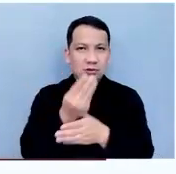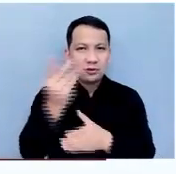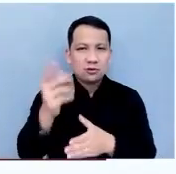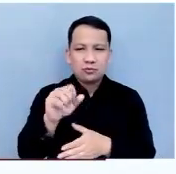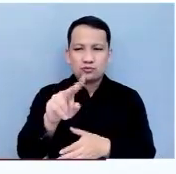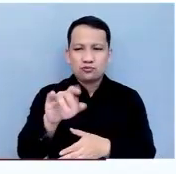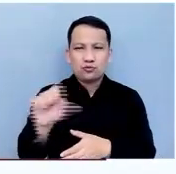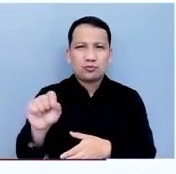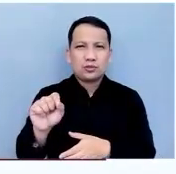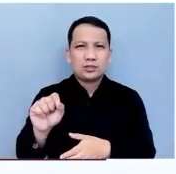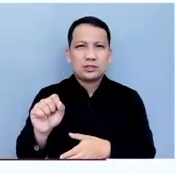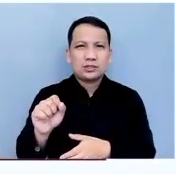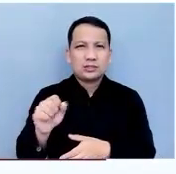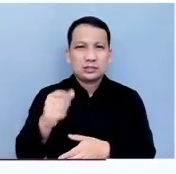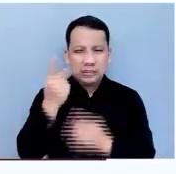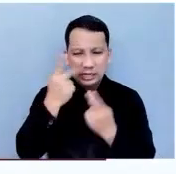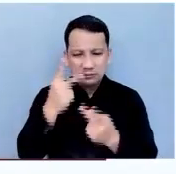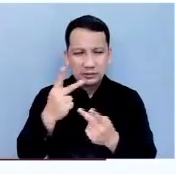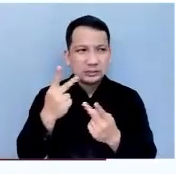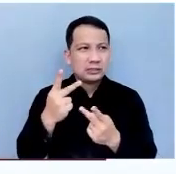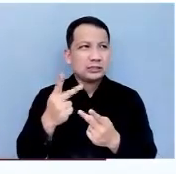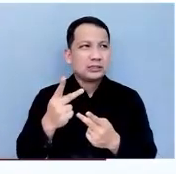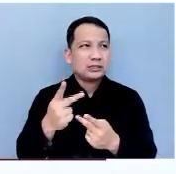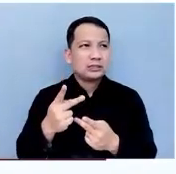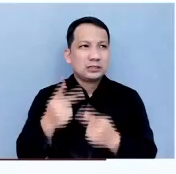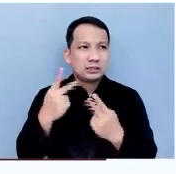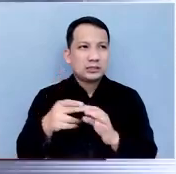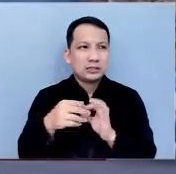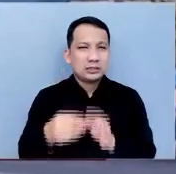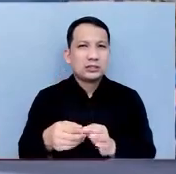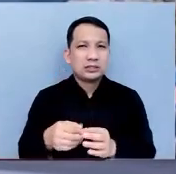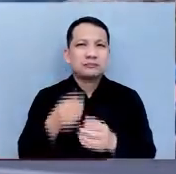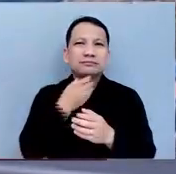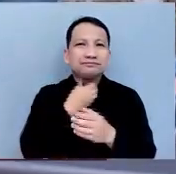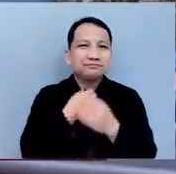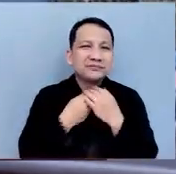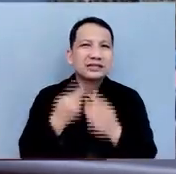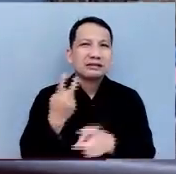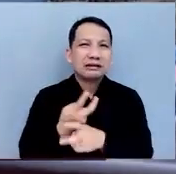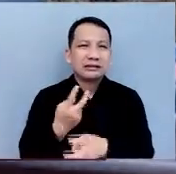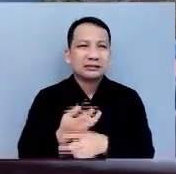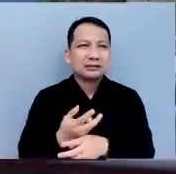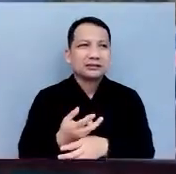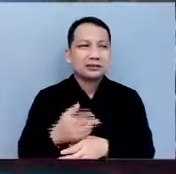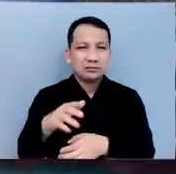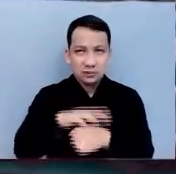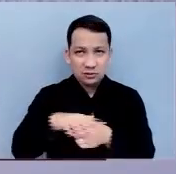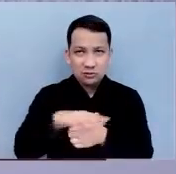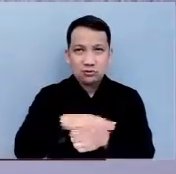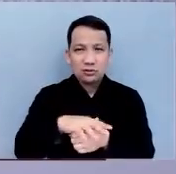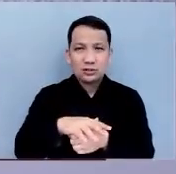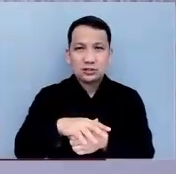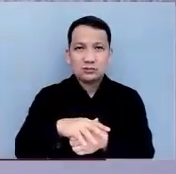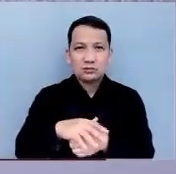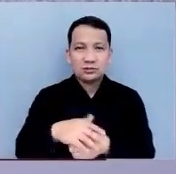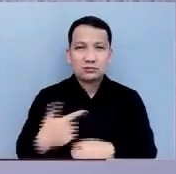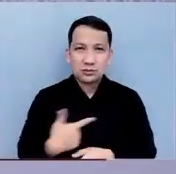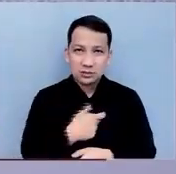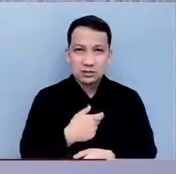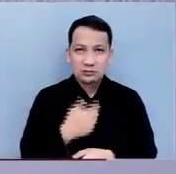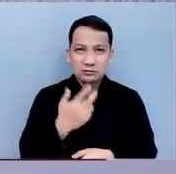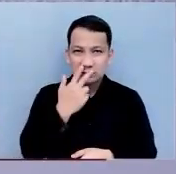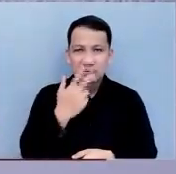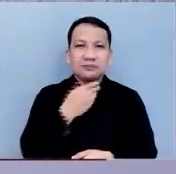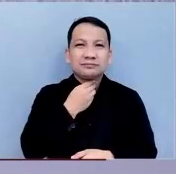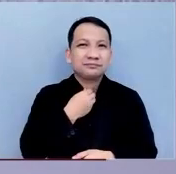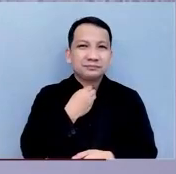napakatagal, napakatapang. Masakit sa ilong, sa lalamunan. Ayon pa sa mga lokal, may mga sumasakit na raw ang ilong, lalamunan